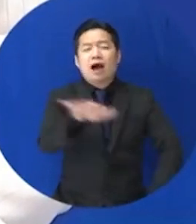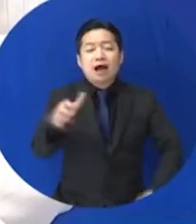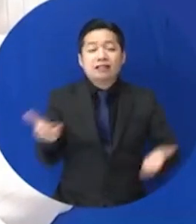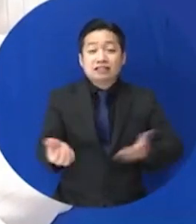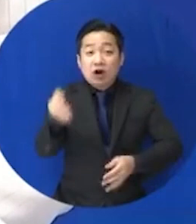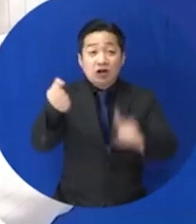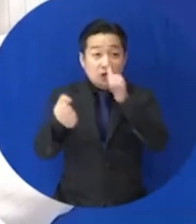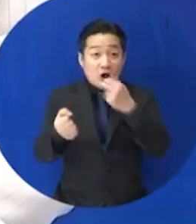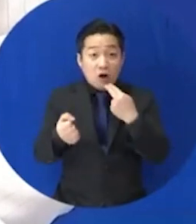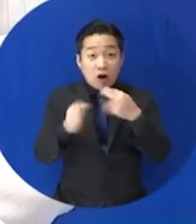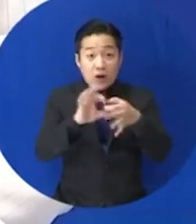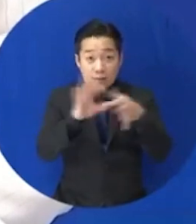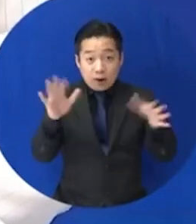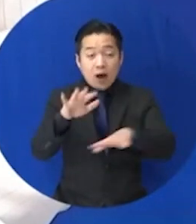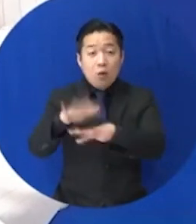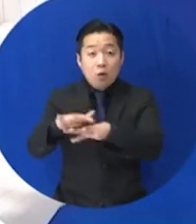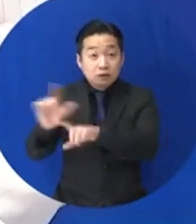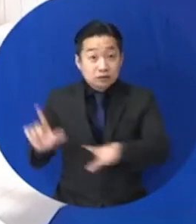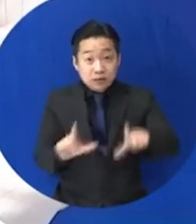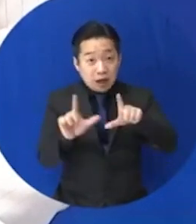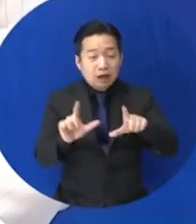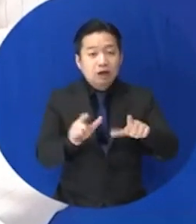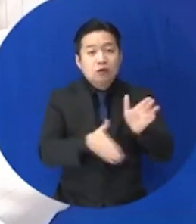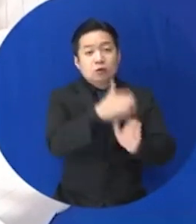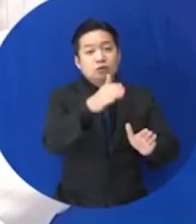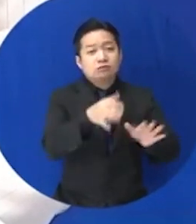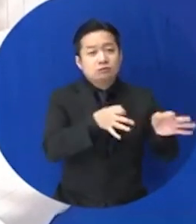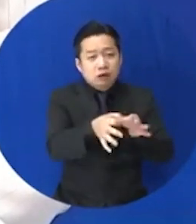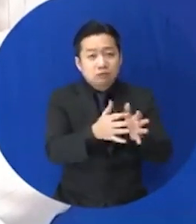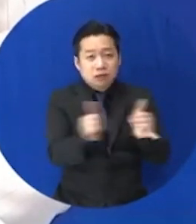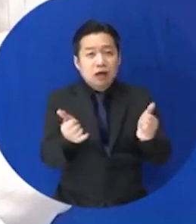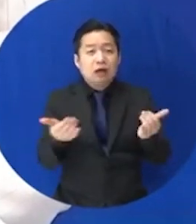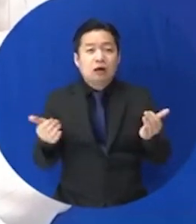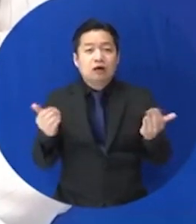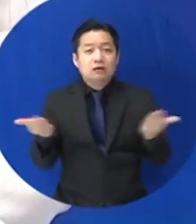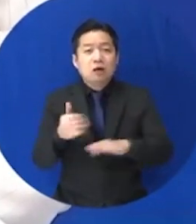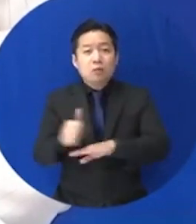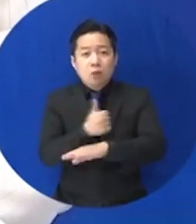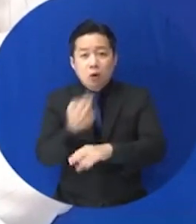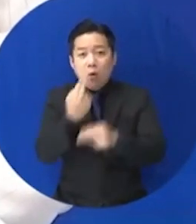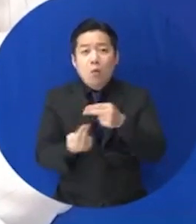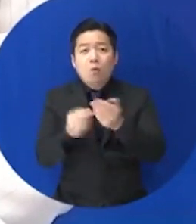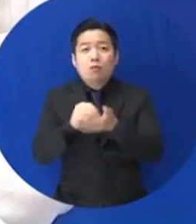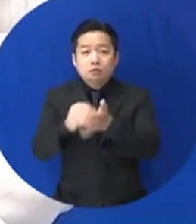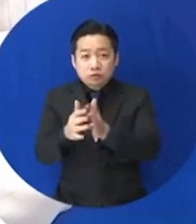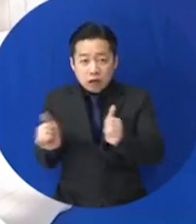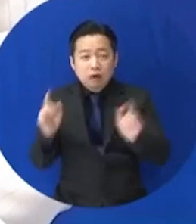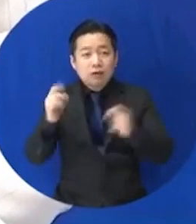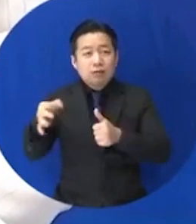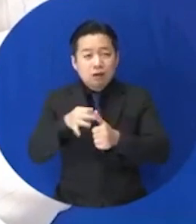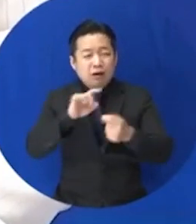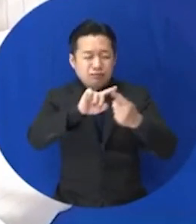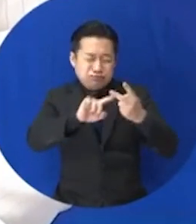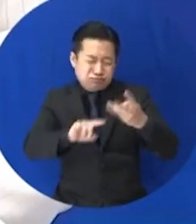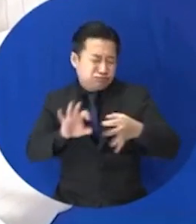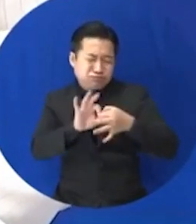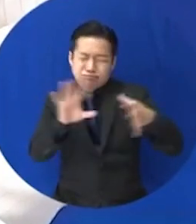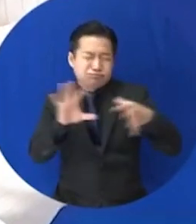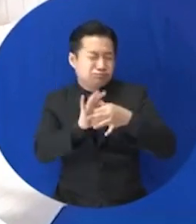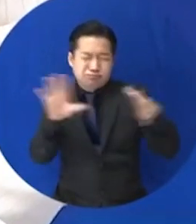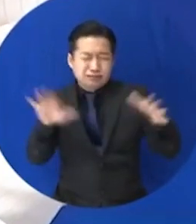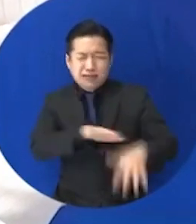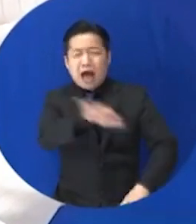없든 간에 뭐 농촌에 살든 아니든 뭐 자영업자든 아니면 지금 고용보험 대상 실업보험을 받을 수 있든 아니든 간에